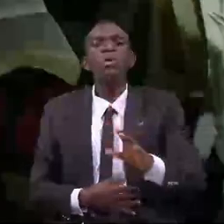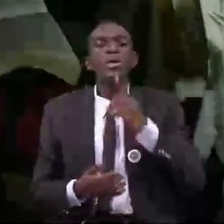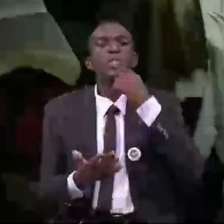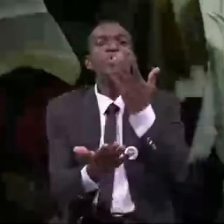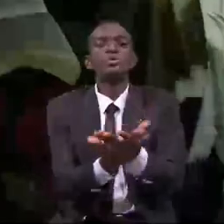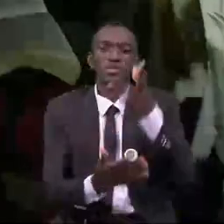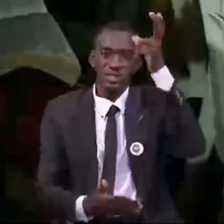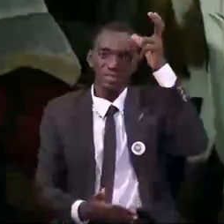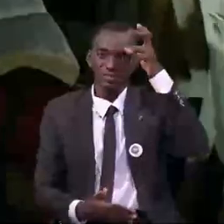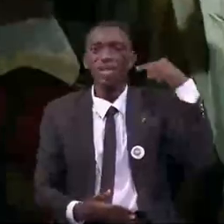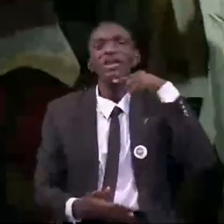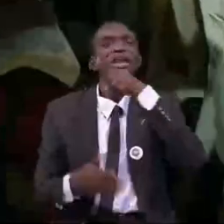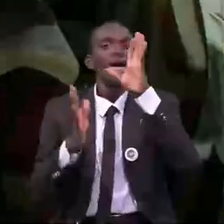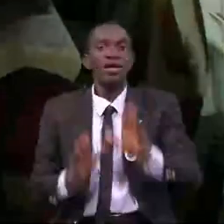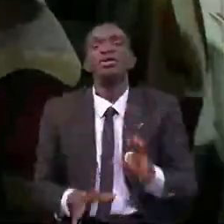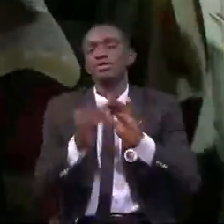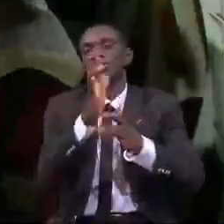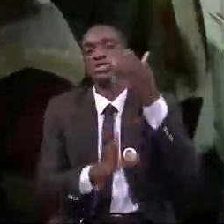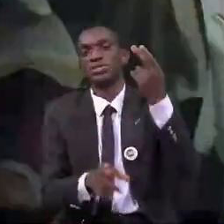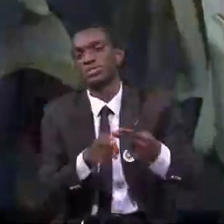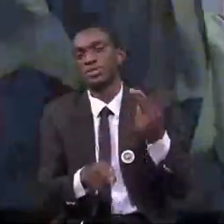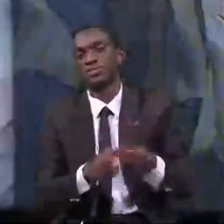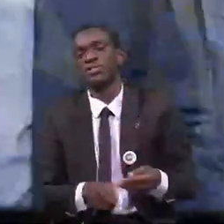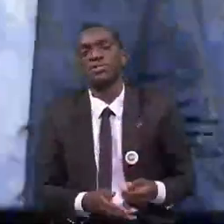prouver au diable qu'il est